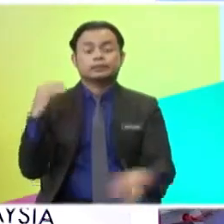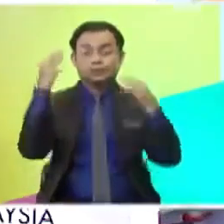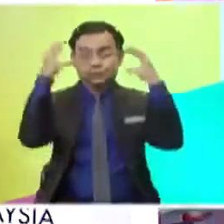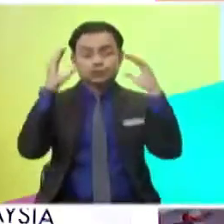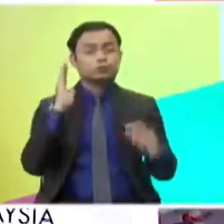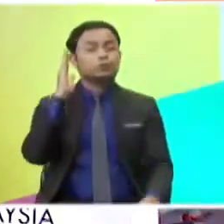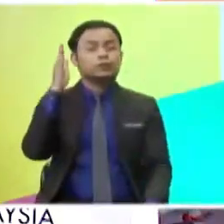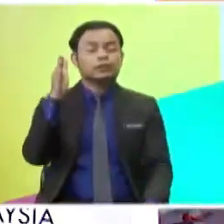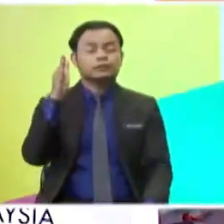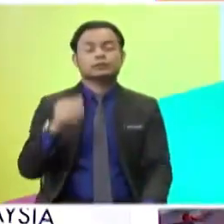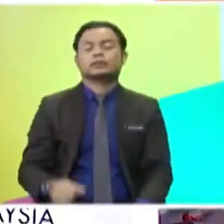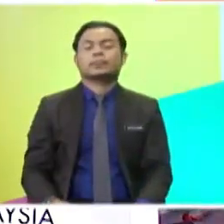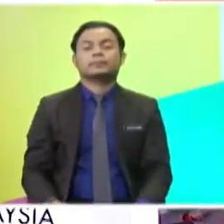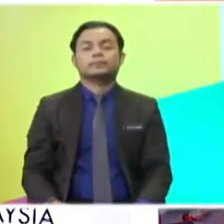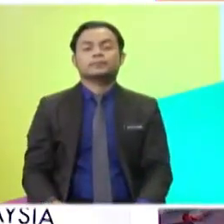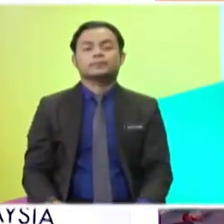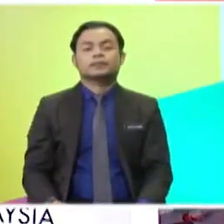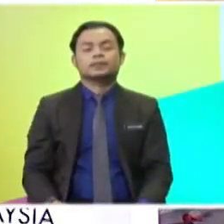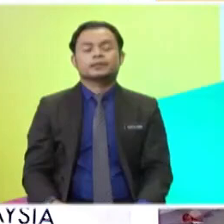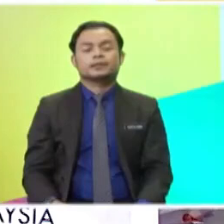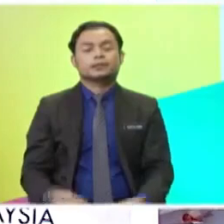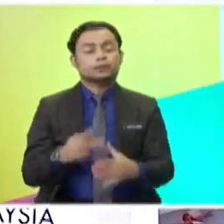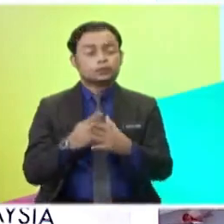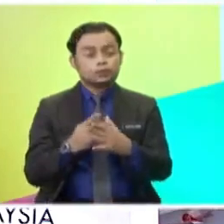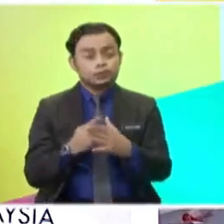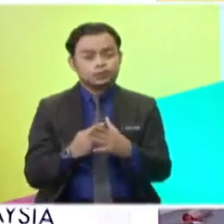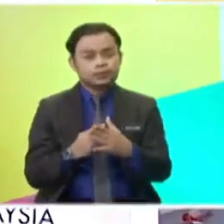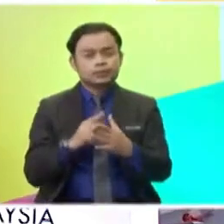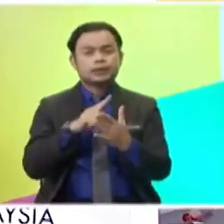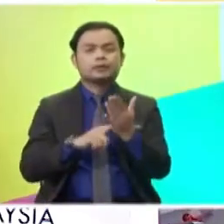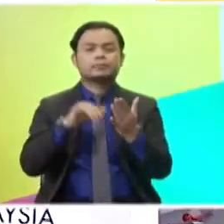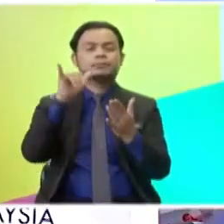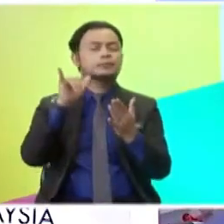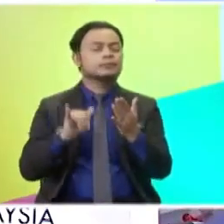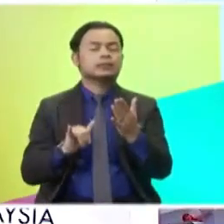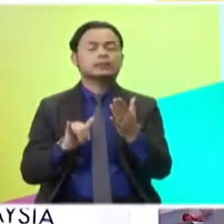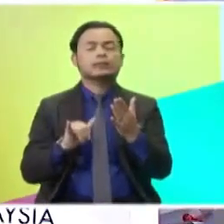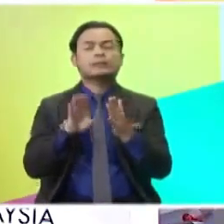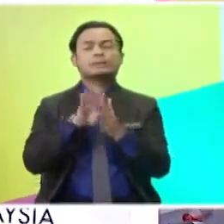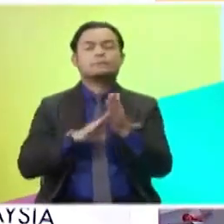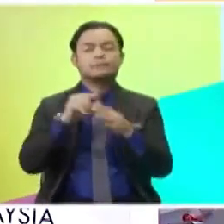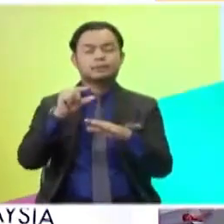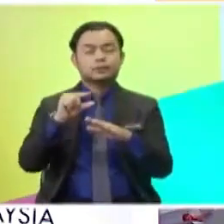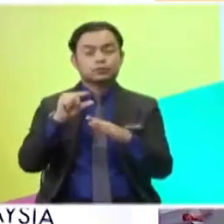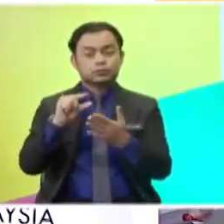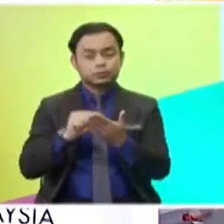yang berguna untuk kita supaya kita rasa seronok belajar sejarah ini. Okey,